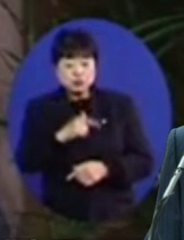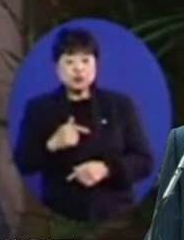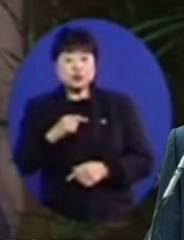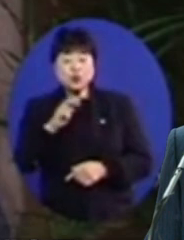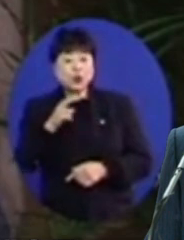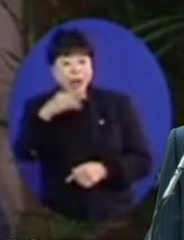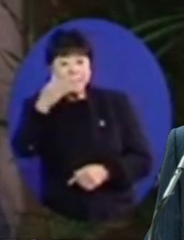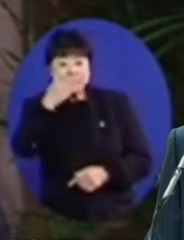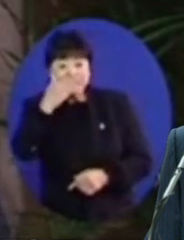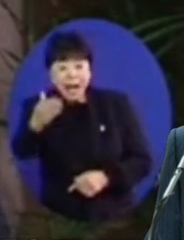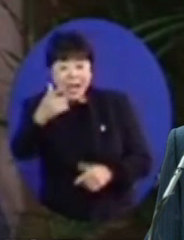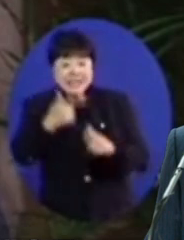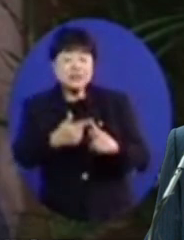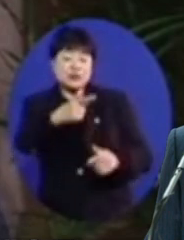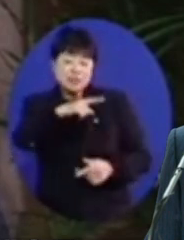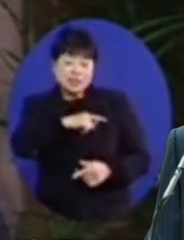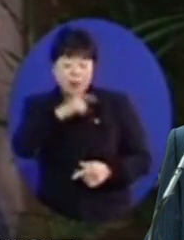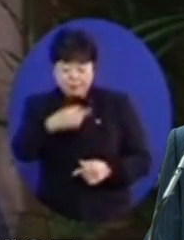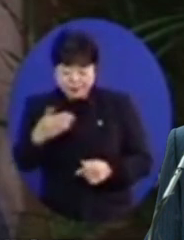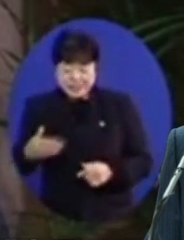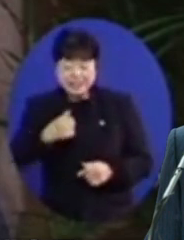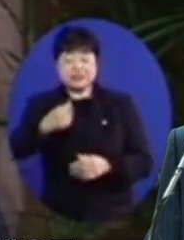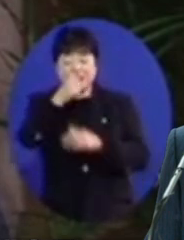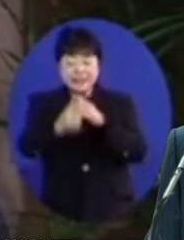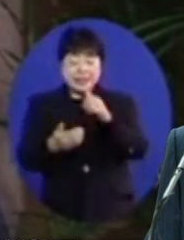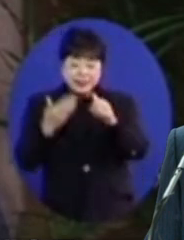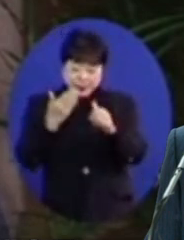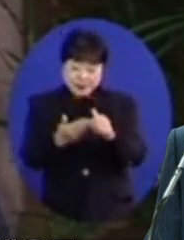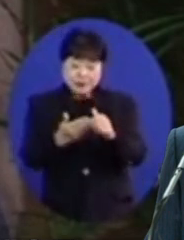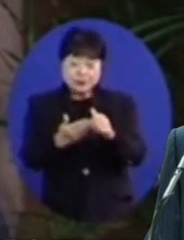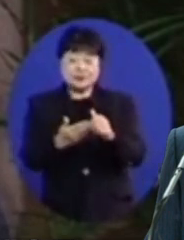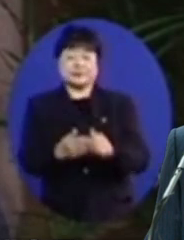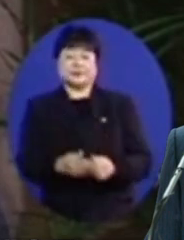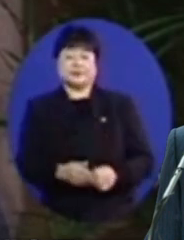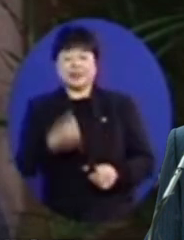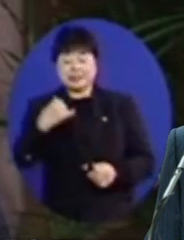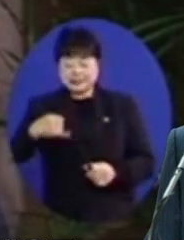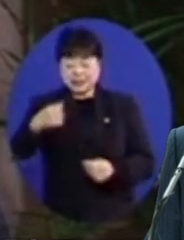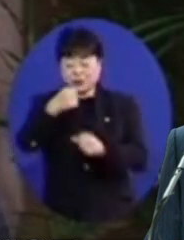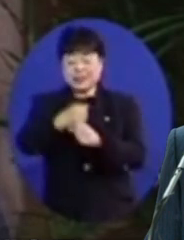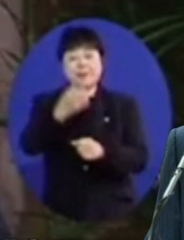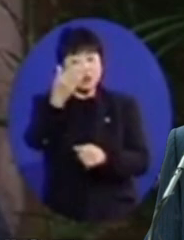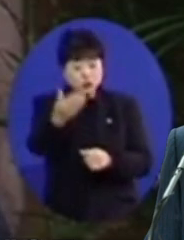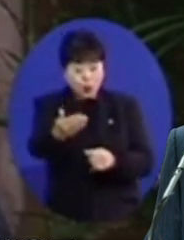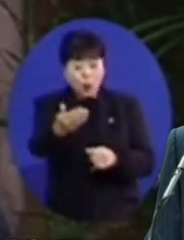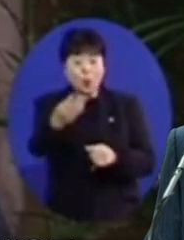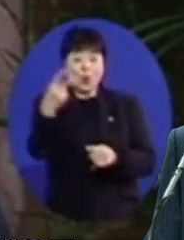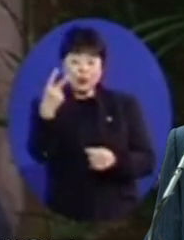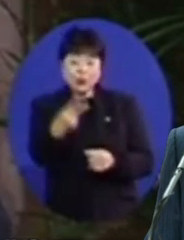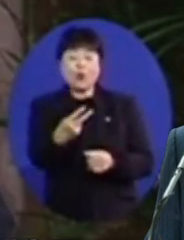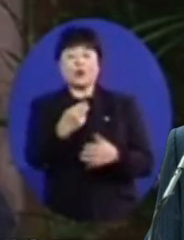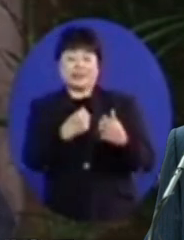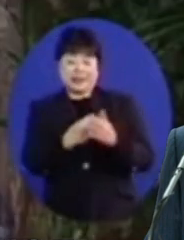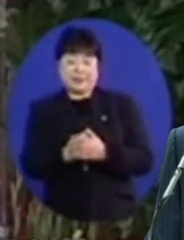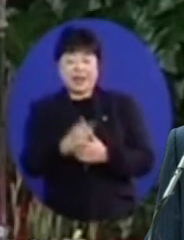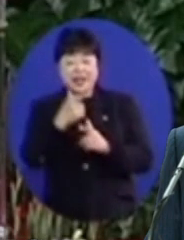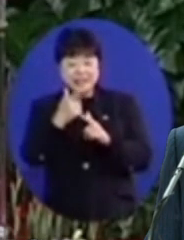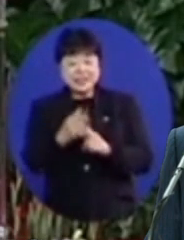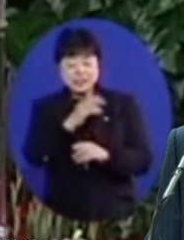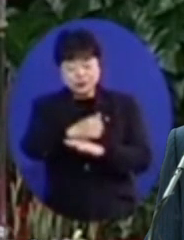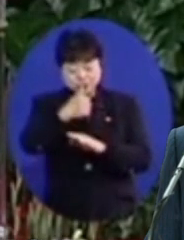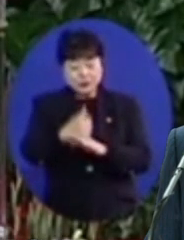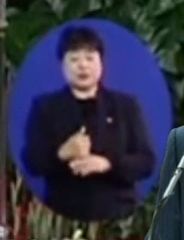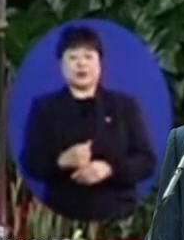예수 그리스도의 이름과 보혈을 가지고 가면 하나님이 우리를 자녀로 삼아 주시는 것입니다 그러므로 예수